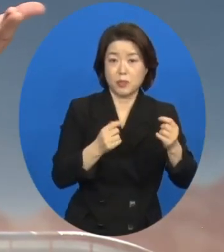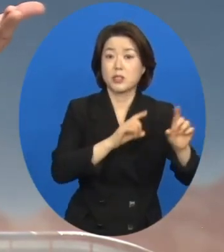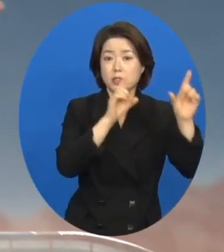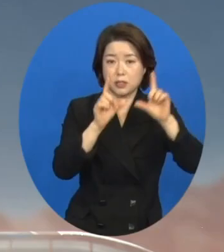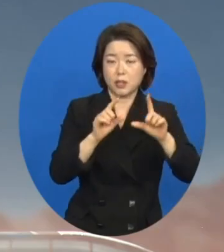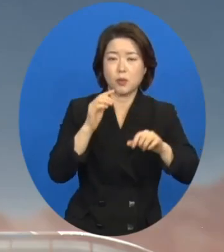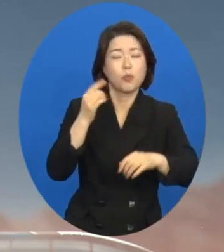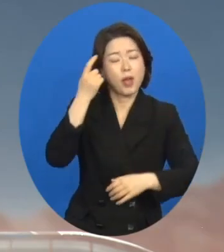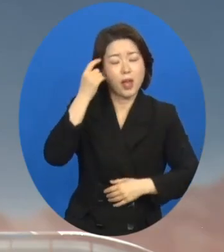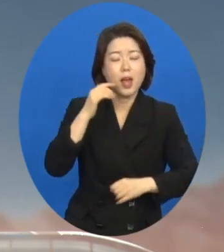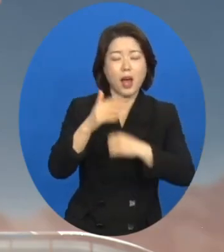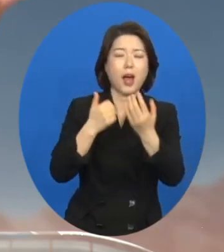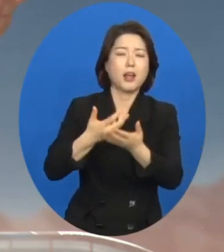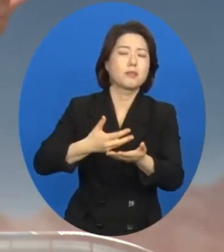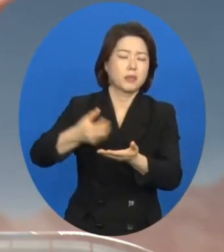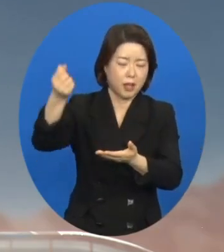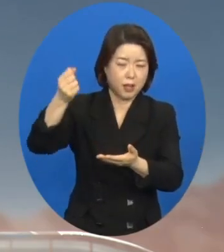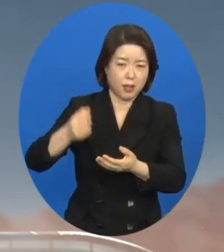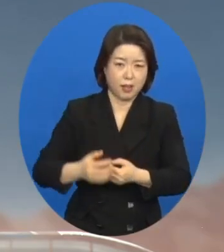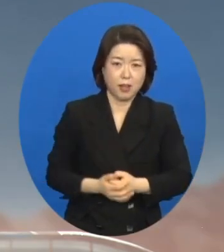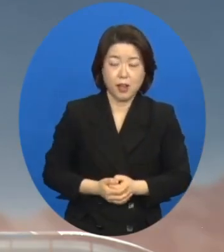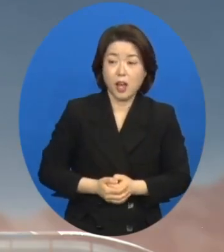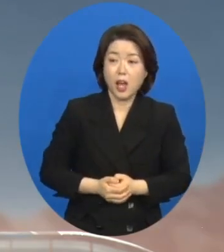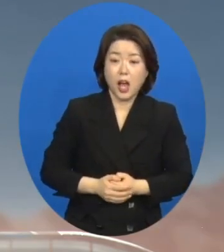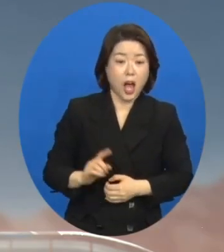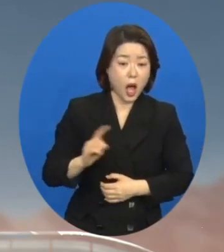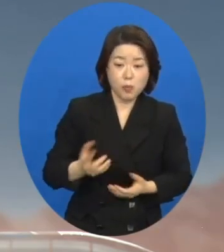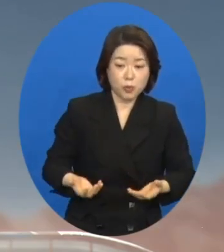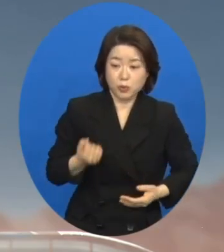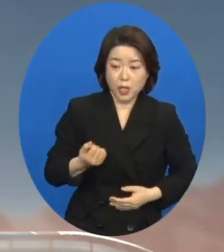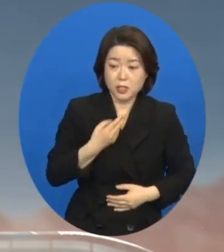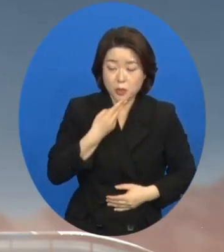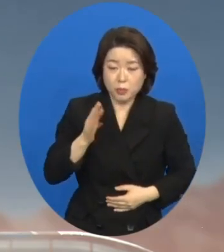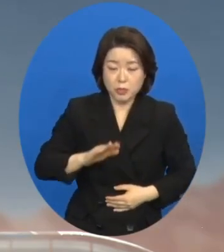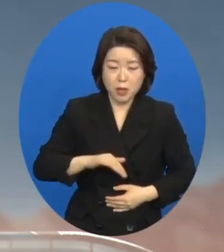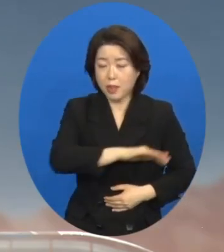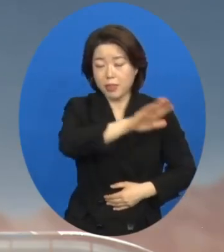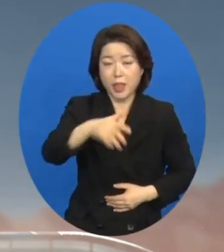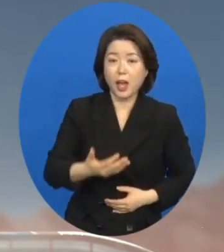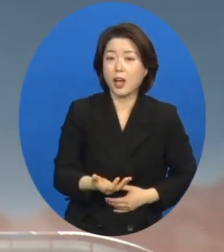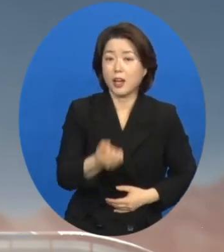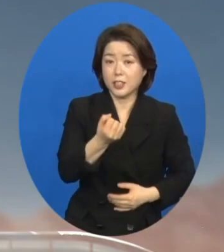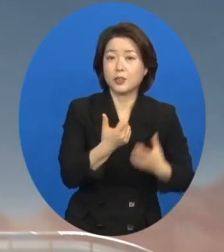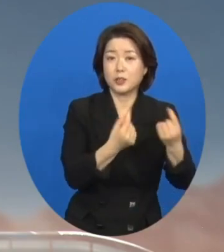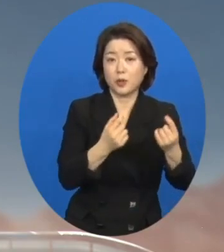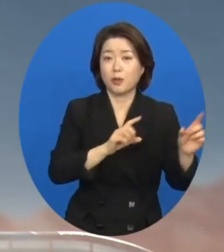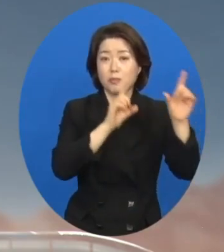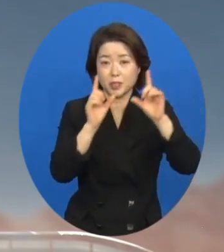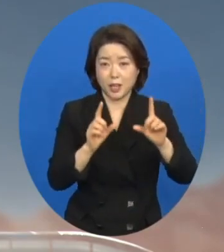그렇게 살았고요. 아무것도 가지지 않아도 모든 것을 가진 것처럼. 왜요? 하나님이 나와 함께